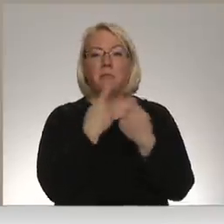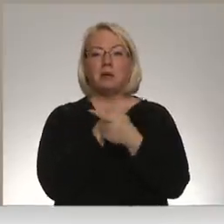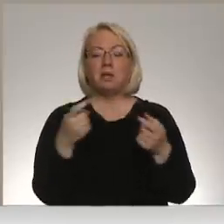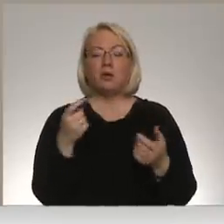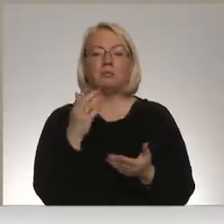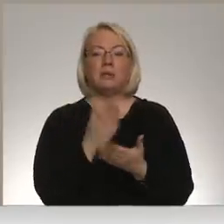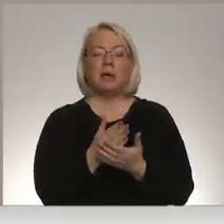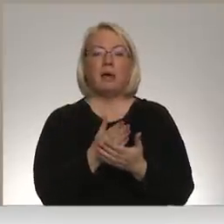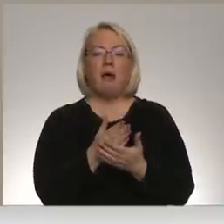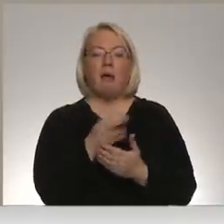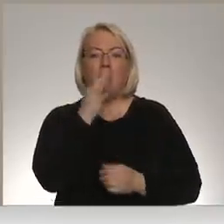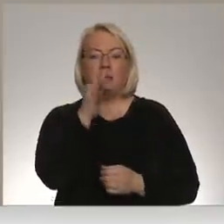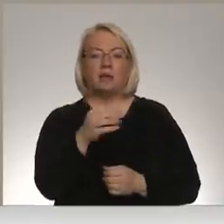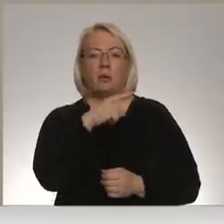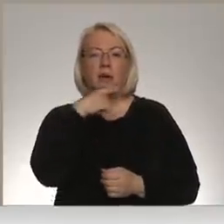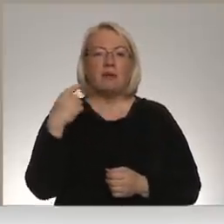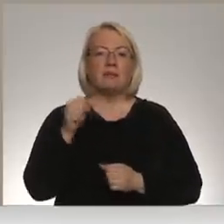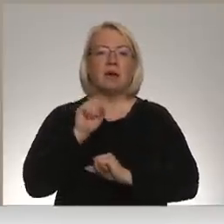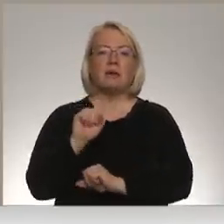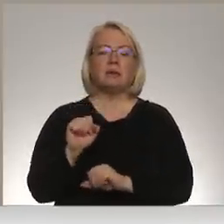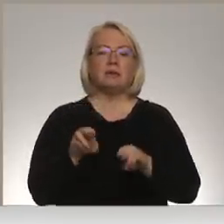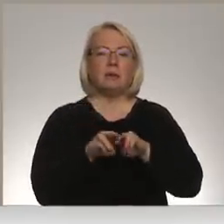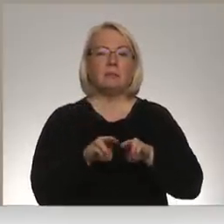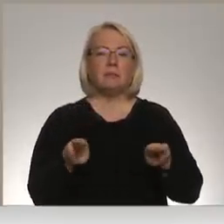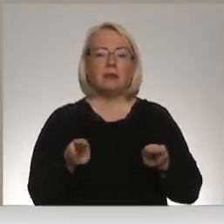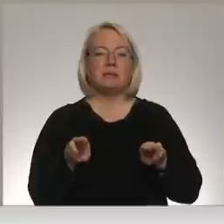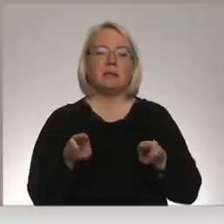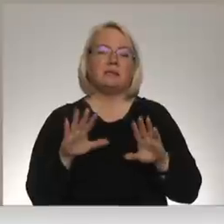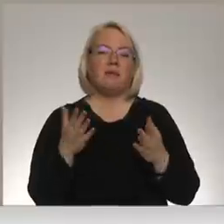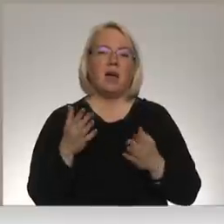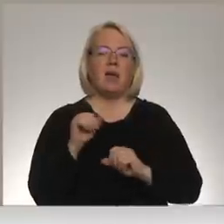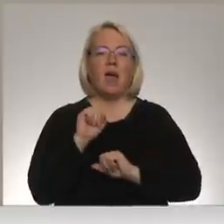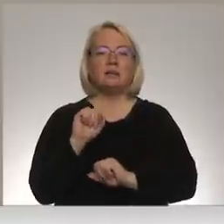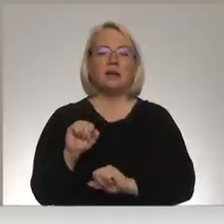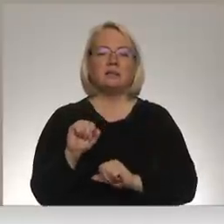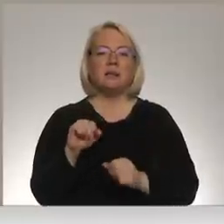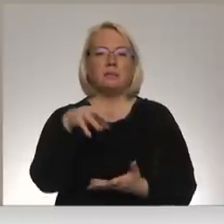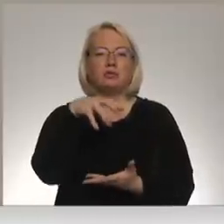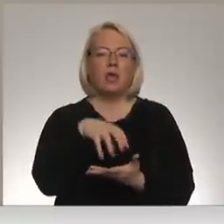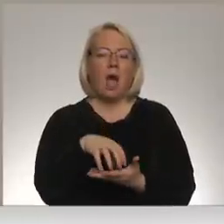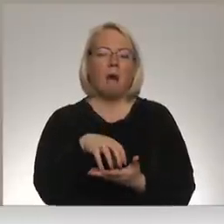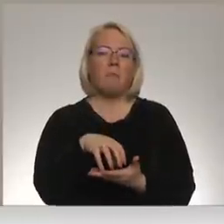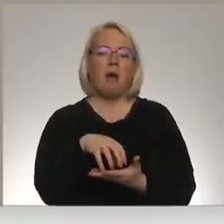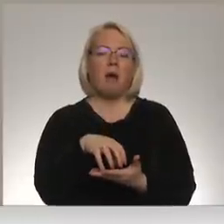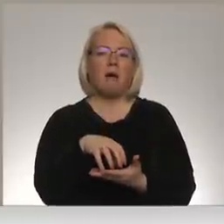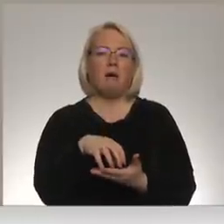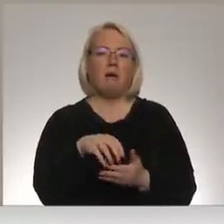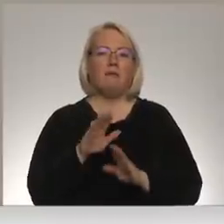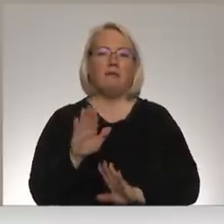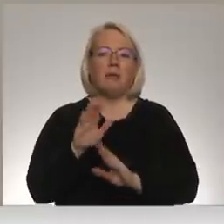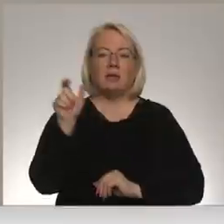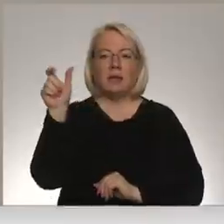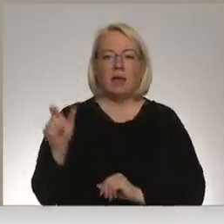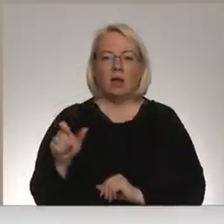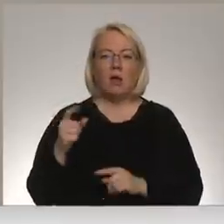izdarīts no Krievijas aizsardzības ministrijas vai aizsardzības štāba, vietnieka un